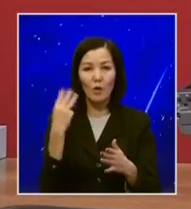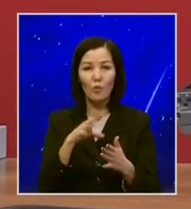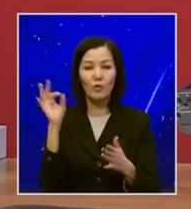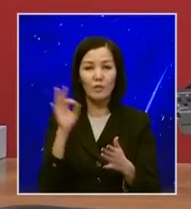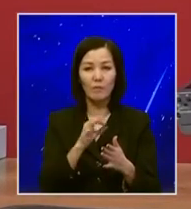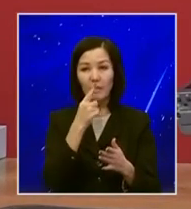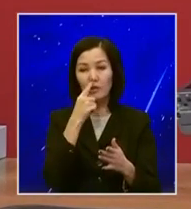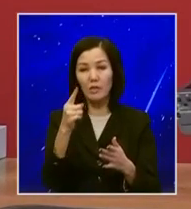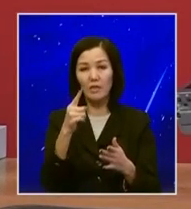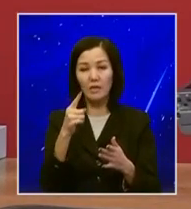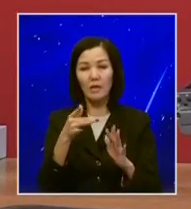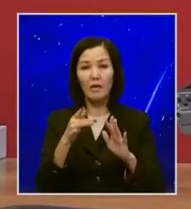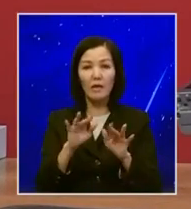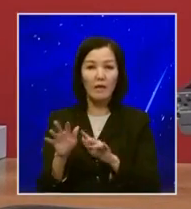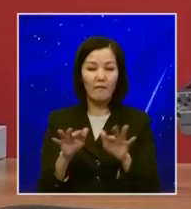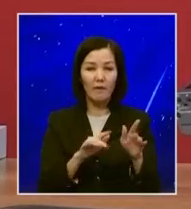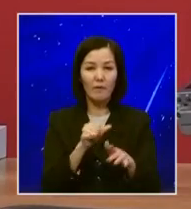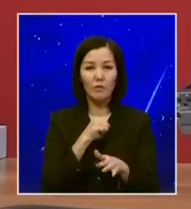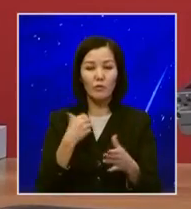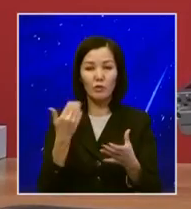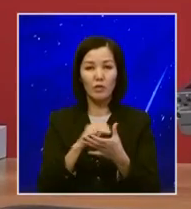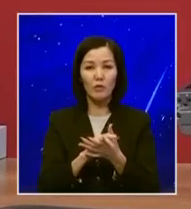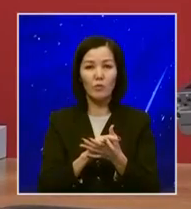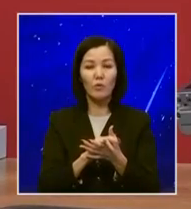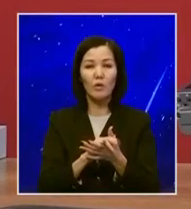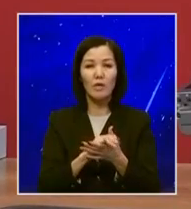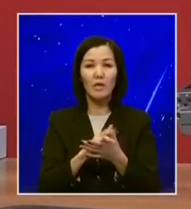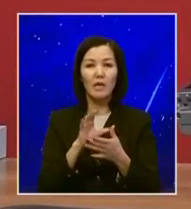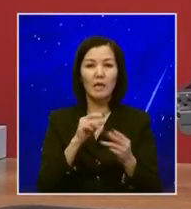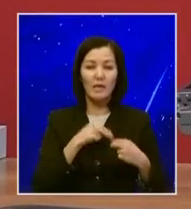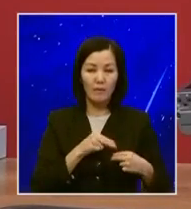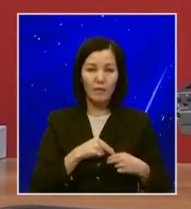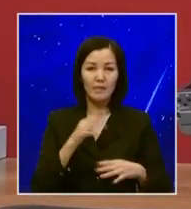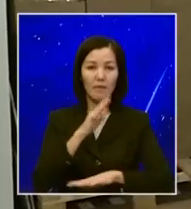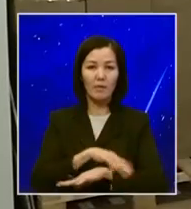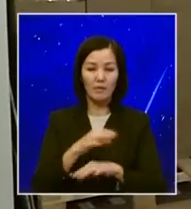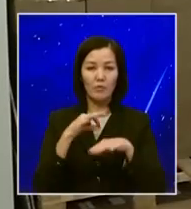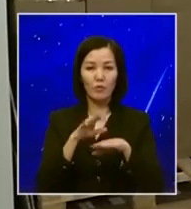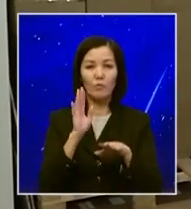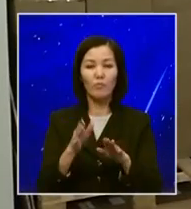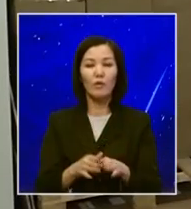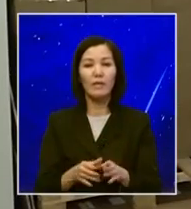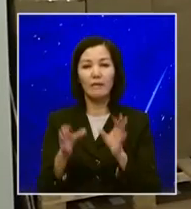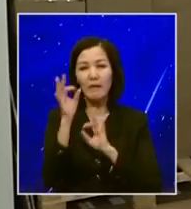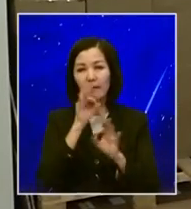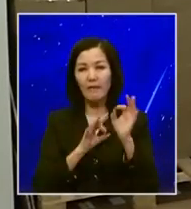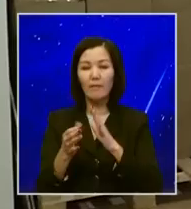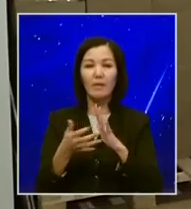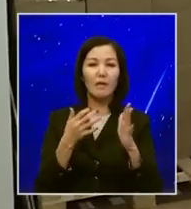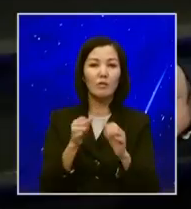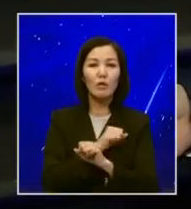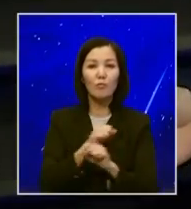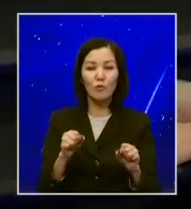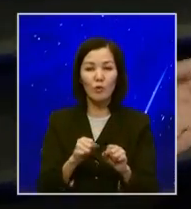30% қашықтықтан информатика, өзін-өзі тану, көркем, еңбек сияқты басқа да сабақтар. Дәрі-дәрмек тапшылығын тудырмау үшін